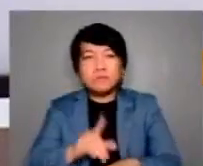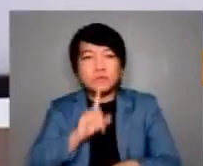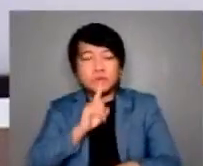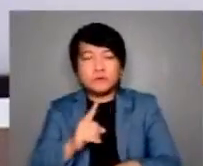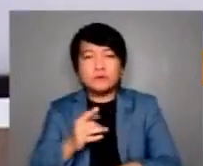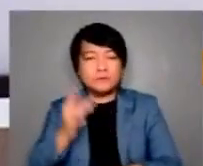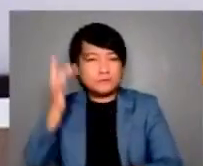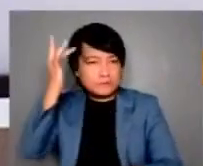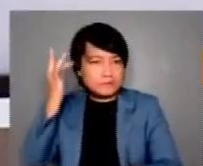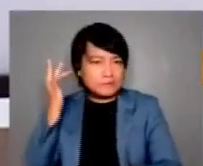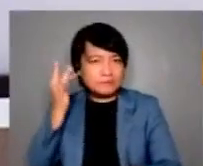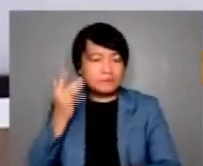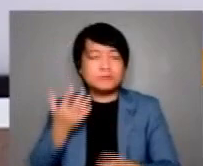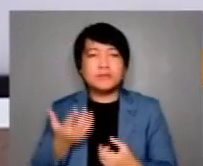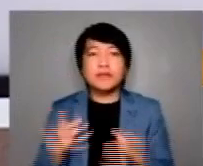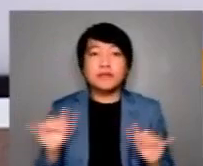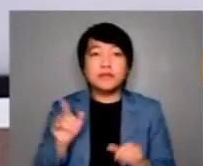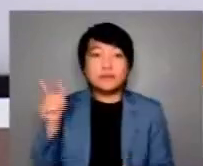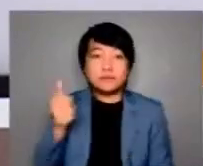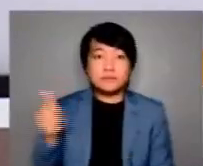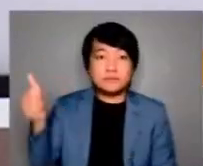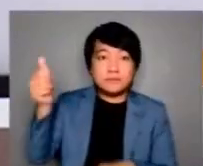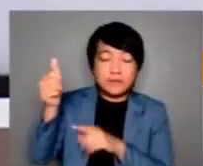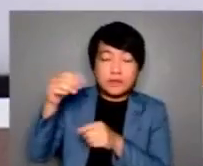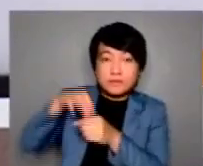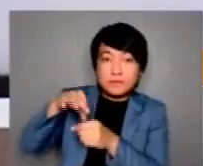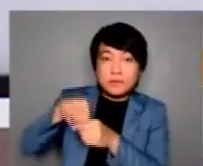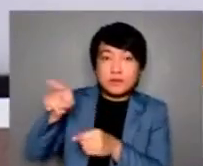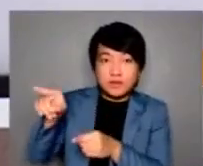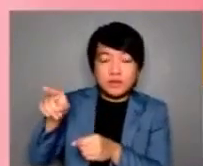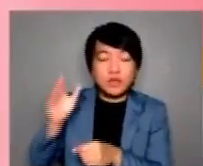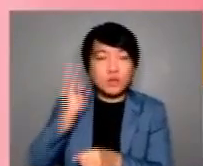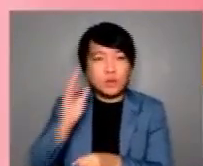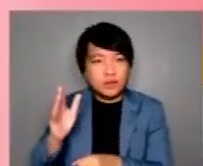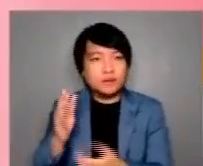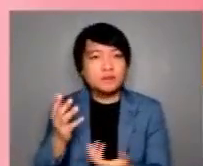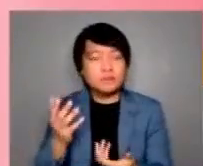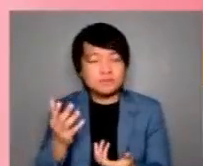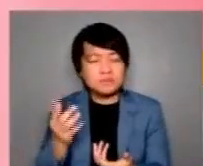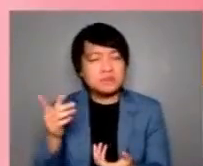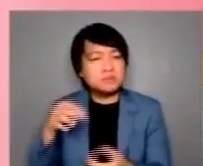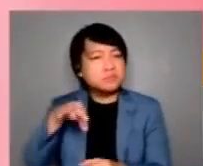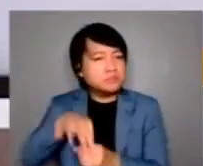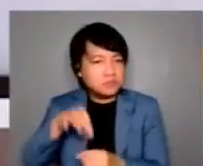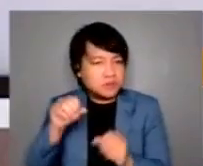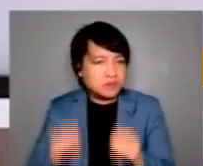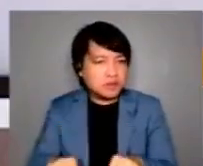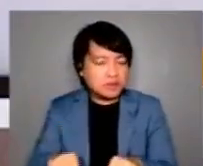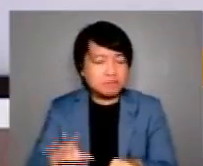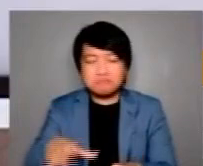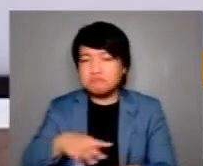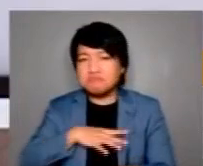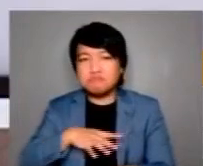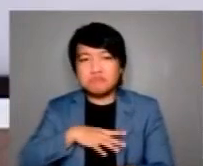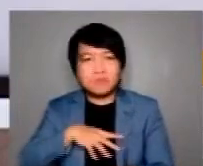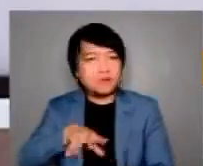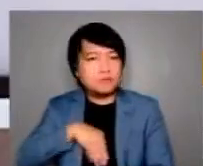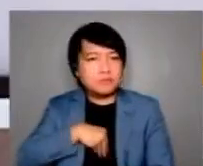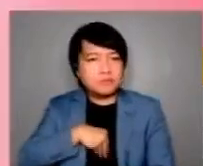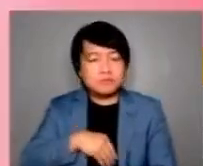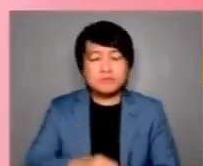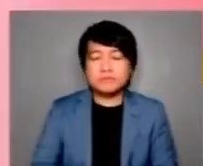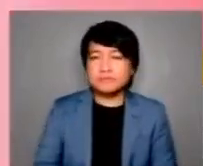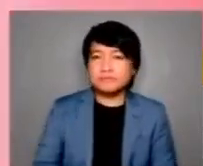kandidato kaagad tumalima sa atin pong instruksyon Pero pwede pa siyang tumakbo pwede naman pong tumakbo at Pinagbigyan na natin po siya diyan sa bagay na Maraming salamat